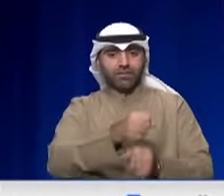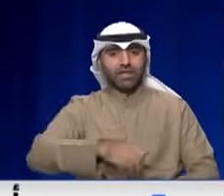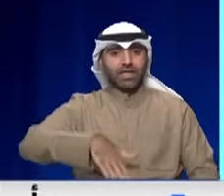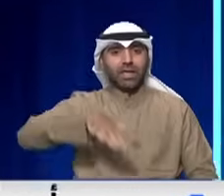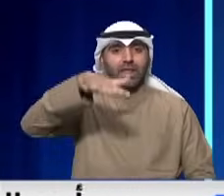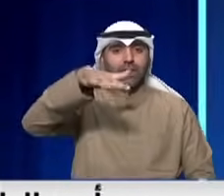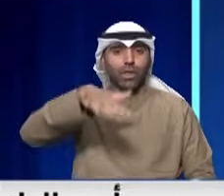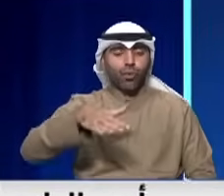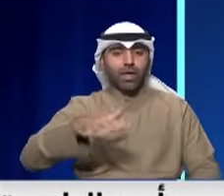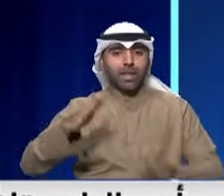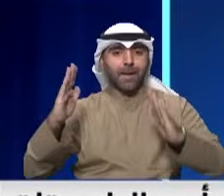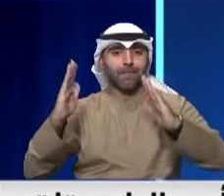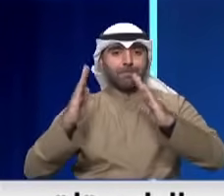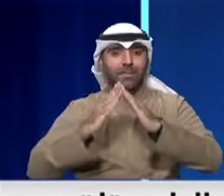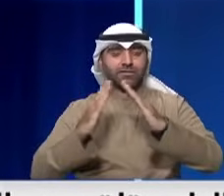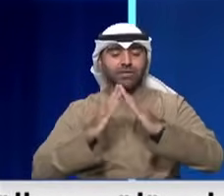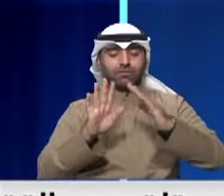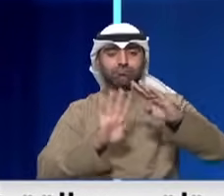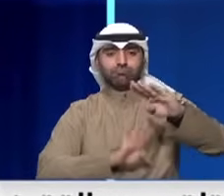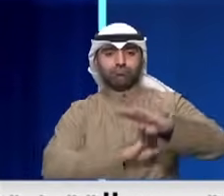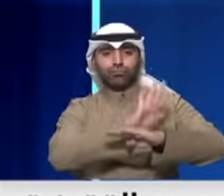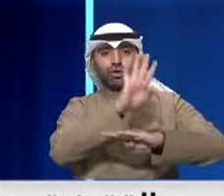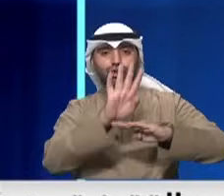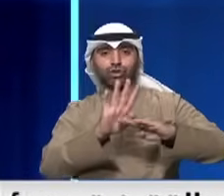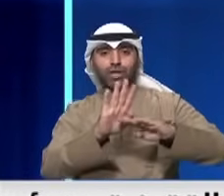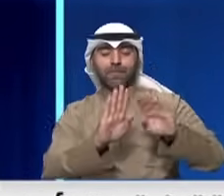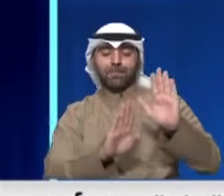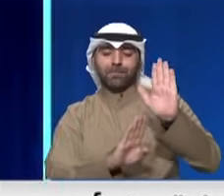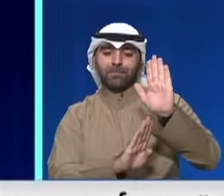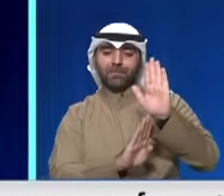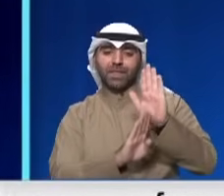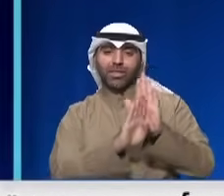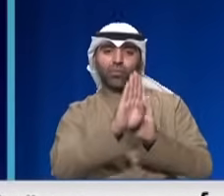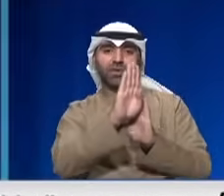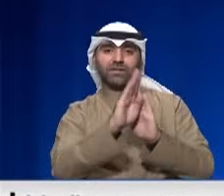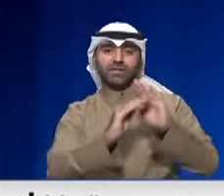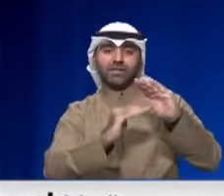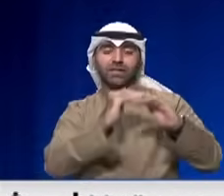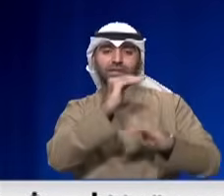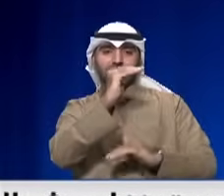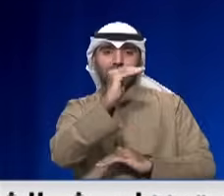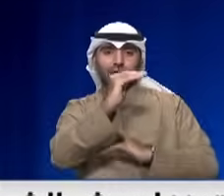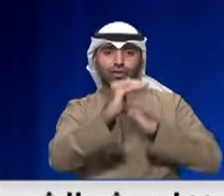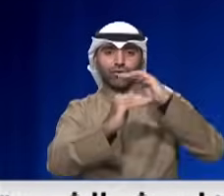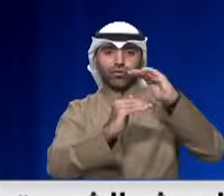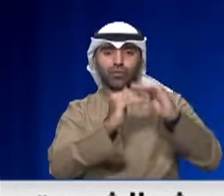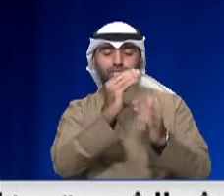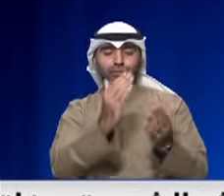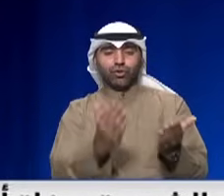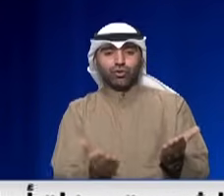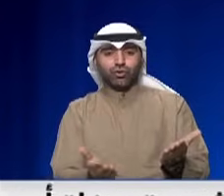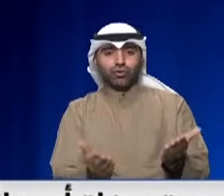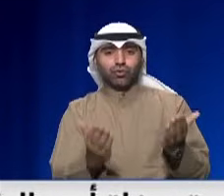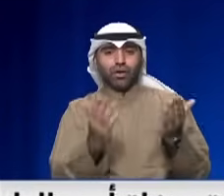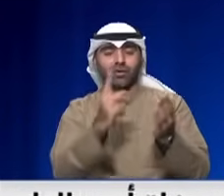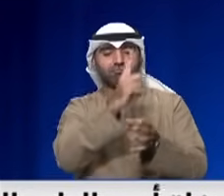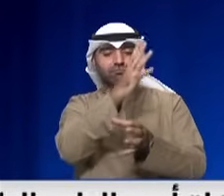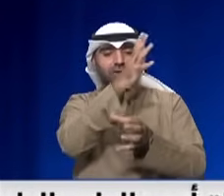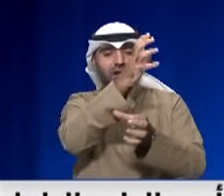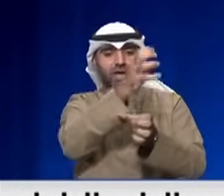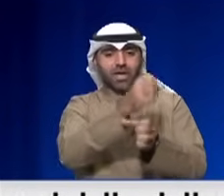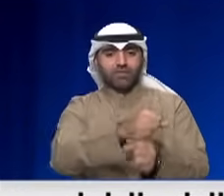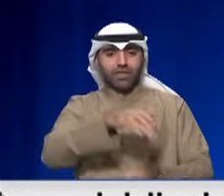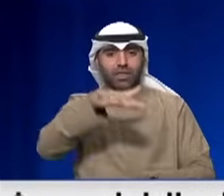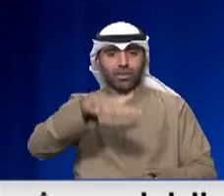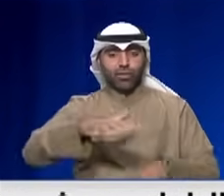يديم على فخامته موفور الصحه وتمام العافيه وان يحقق لجمهوريه مصر العربيه الشقيقه وشعبها